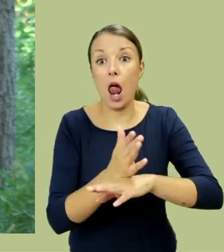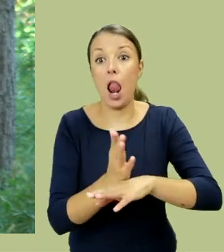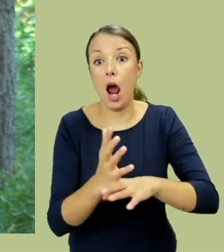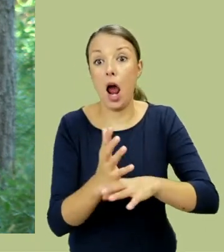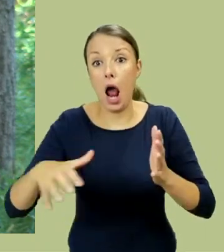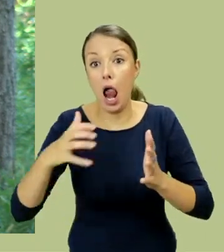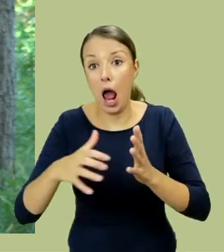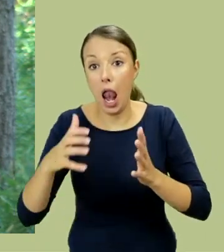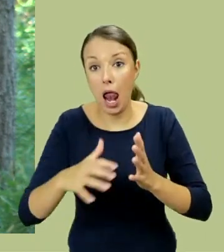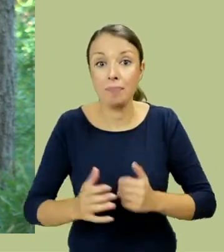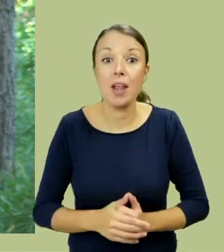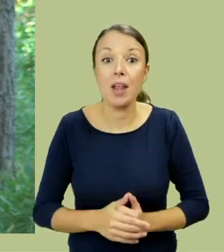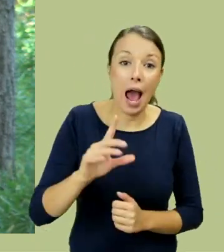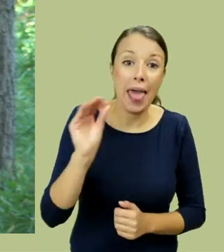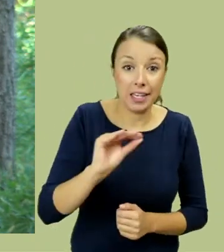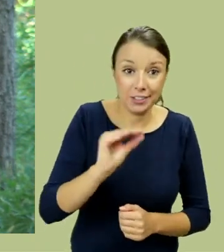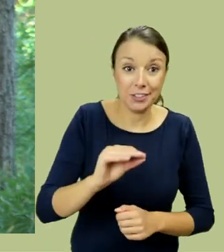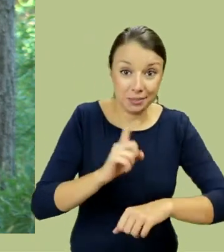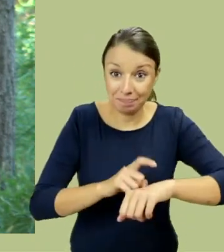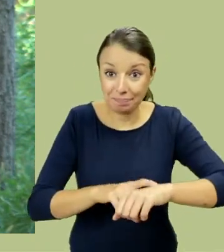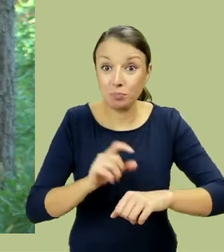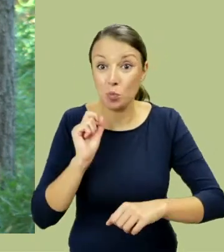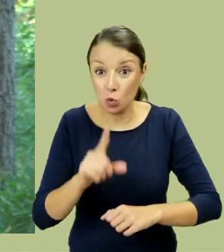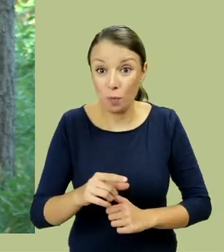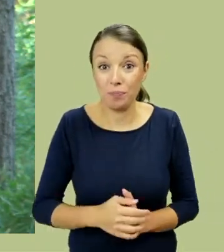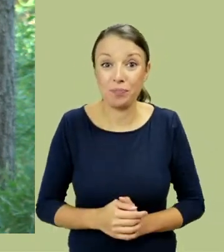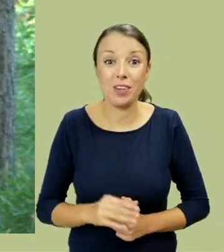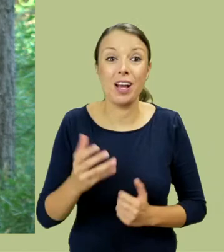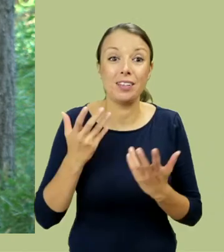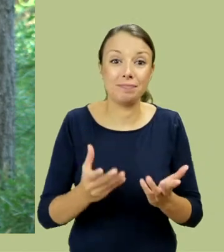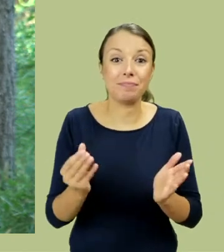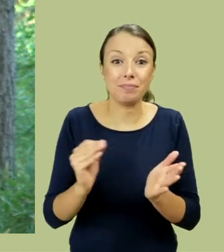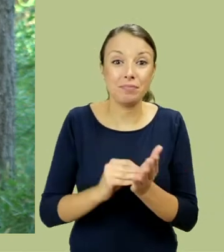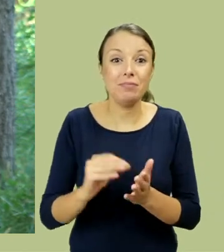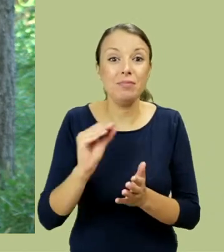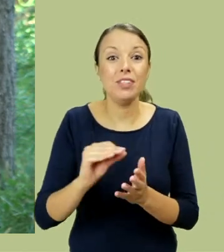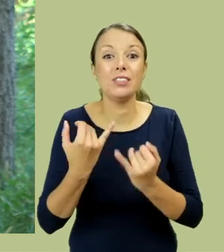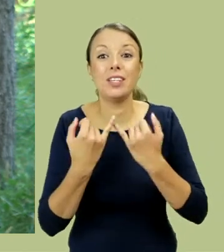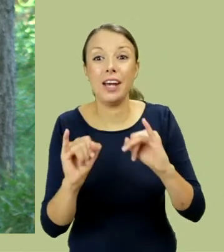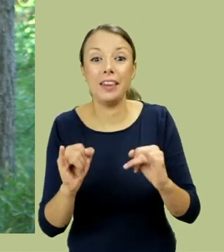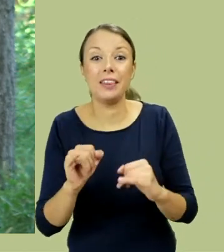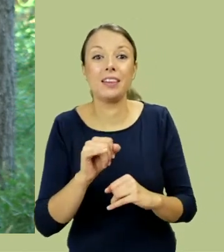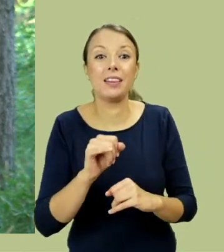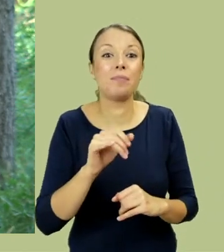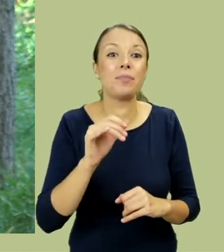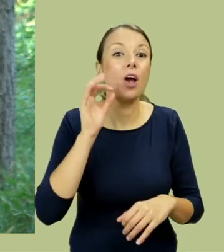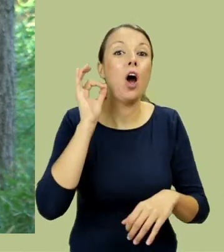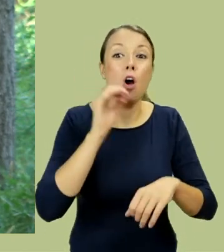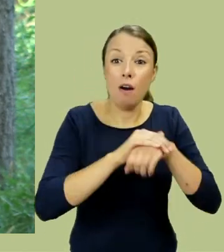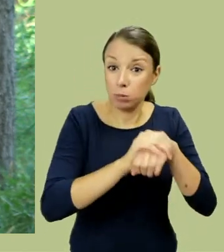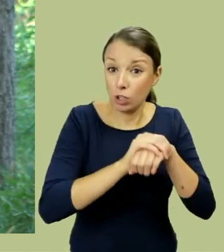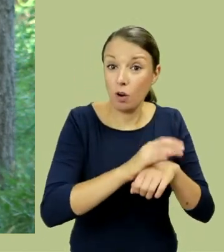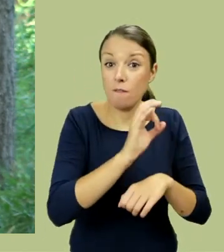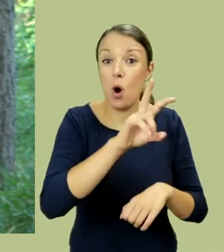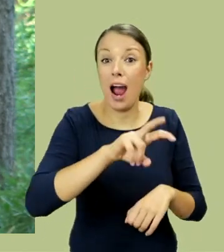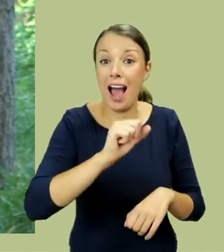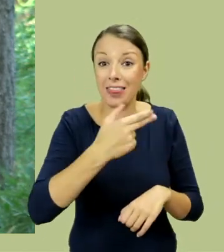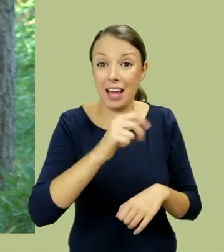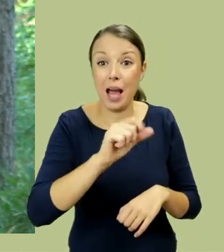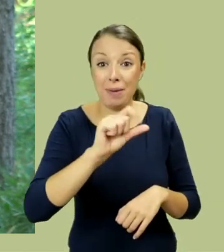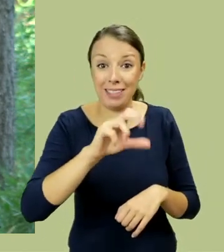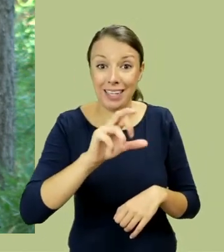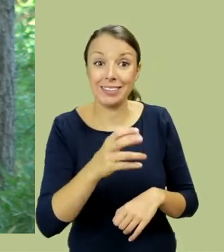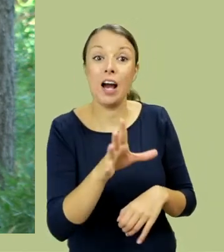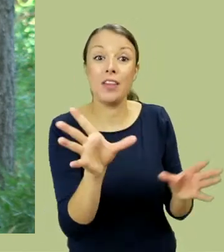czas, mianowicie z inną swoją Hanką, Janką Paschalską, przyjaciółką, z którą mieszkała, wybrały się